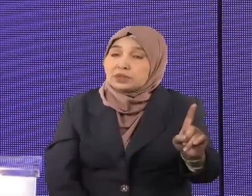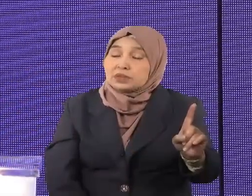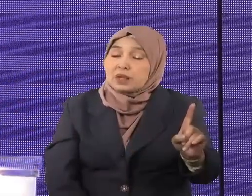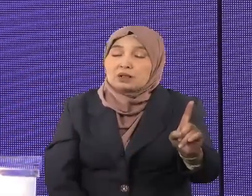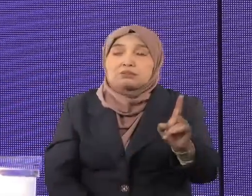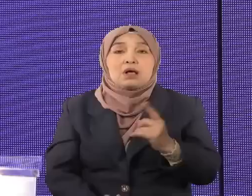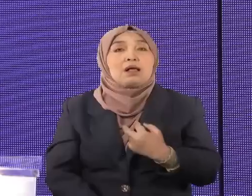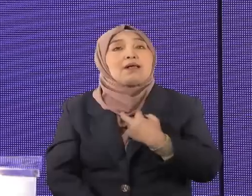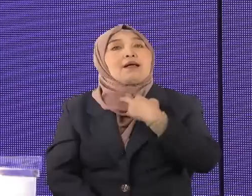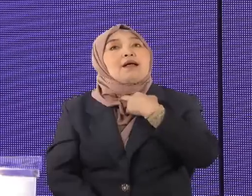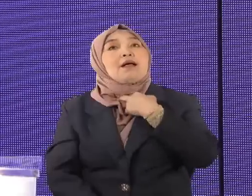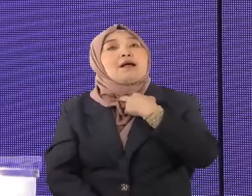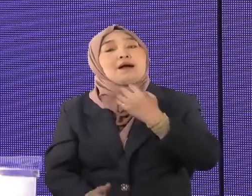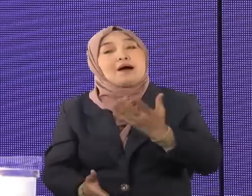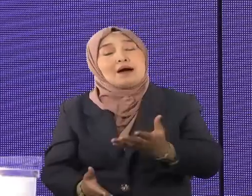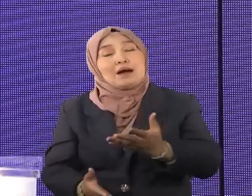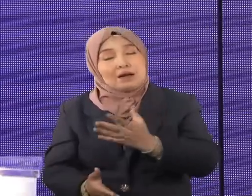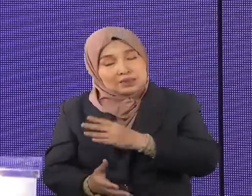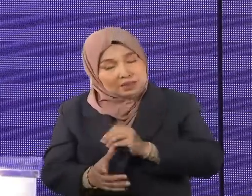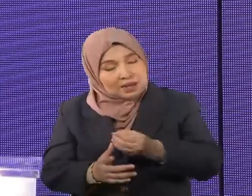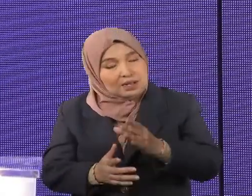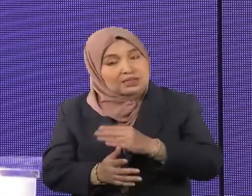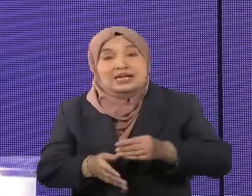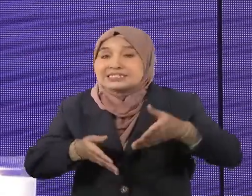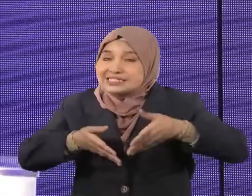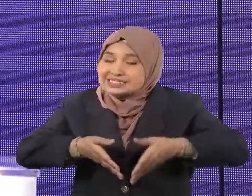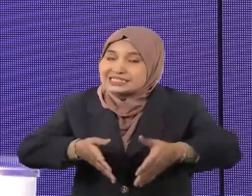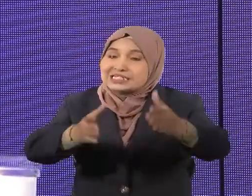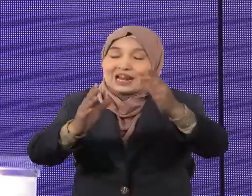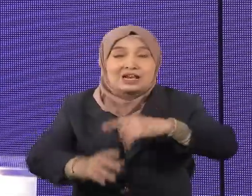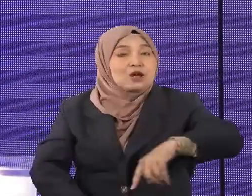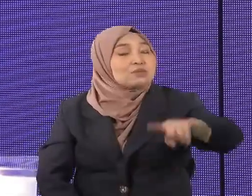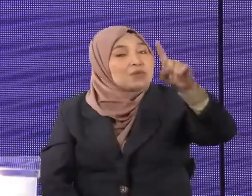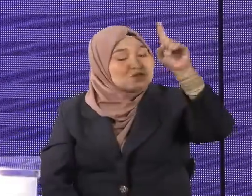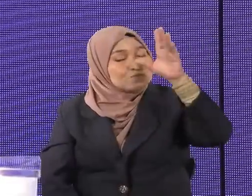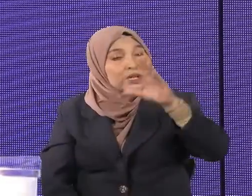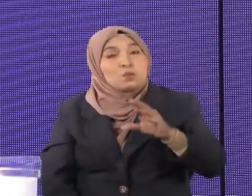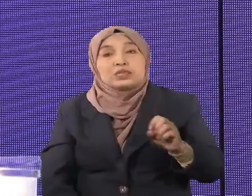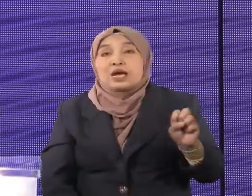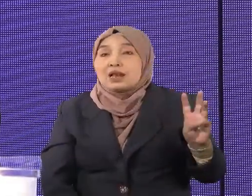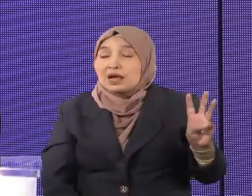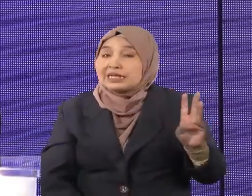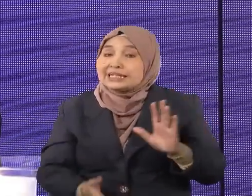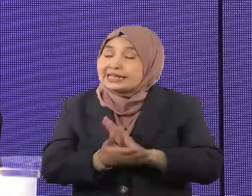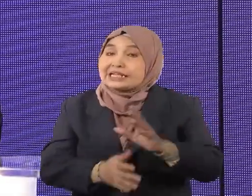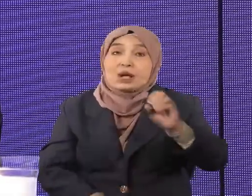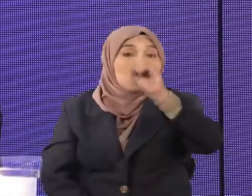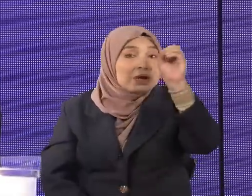terkandas, ataupun sabilillah, iaitu jalan Allah Subhanahu Wa Taala, iaitu tawaran daripada